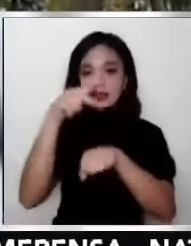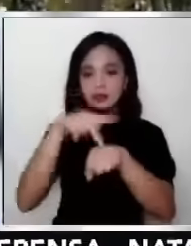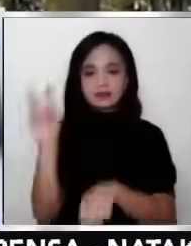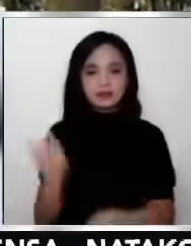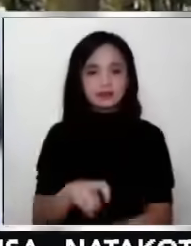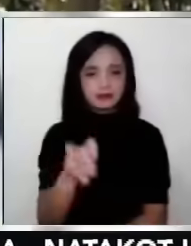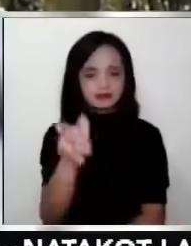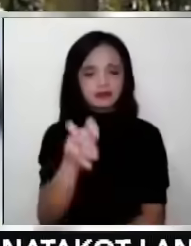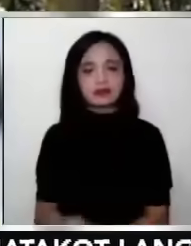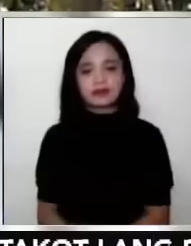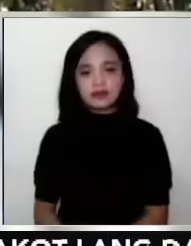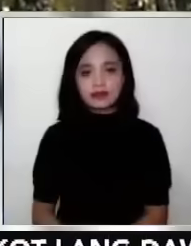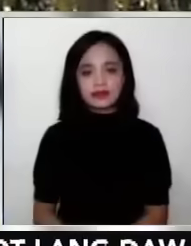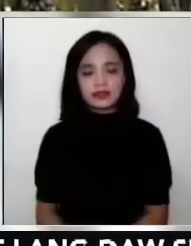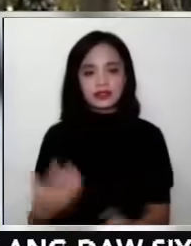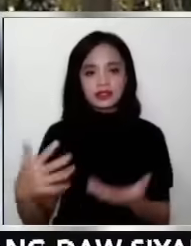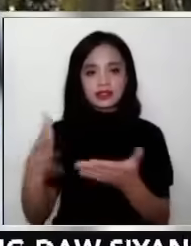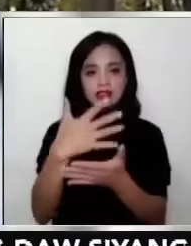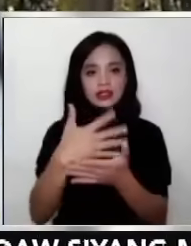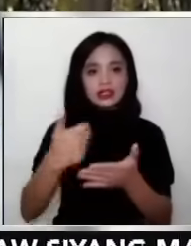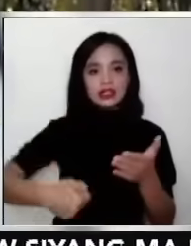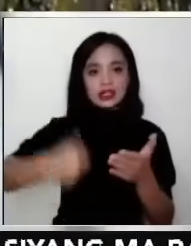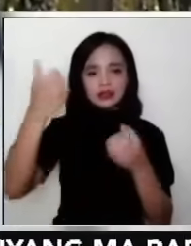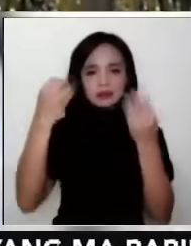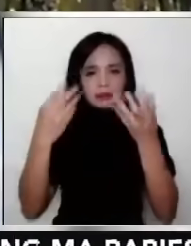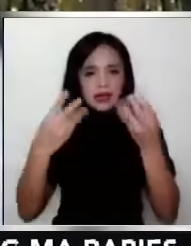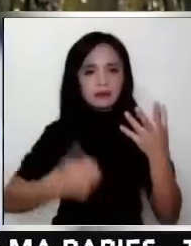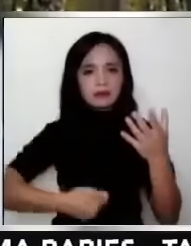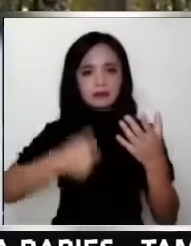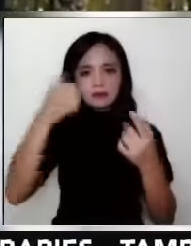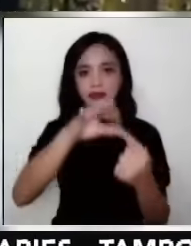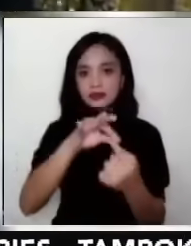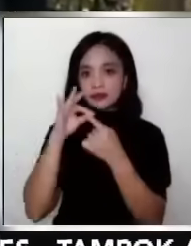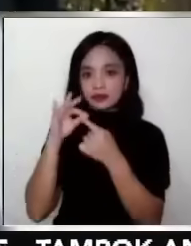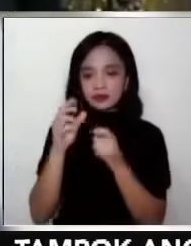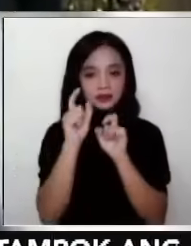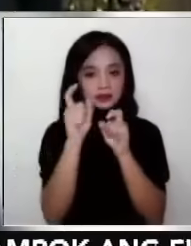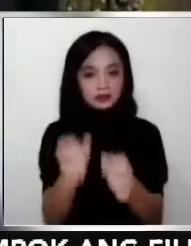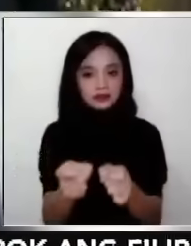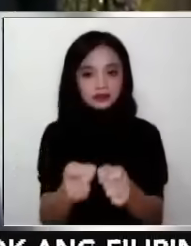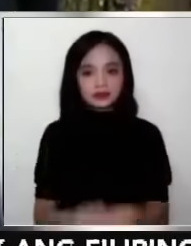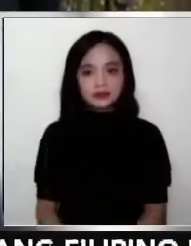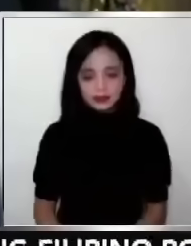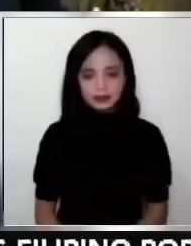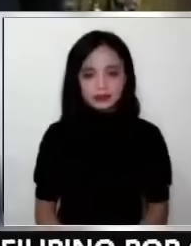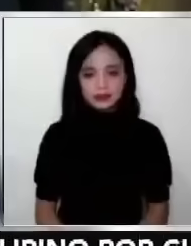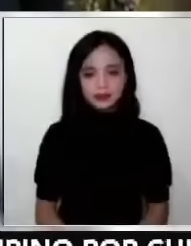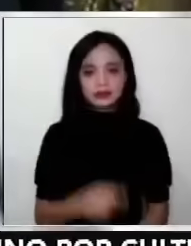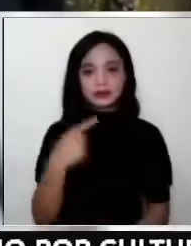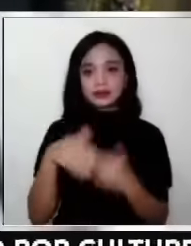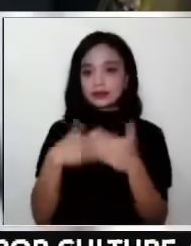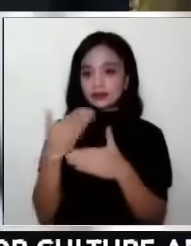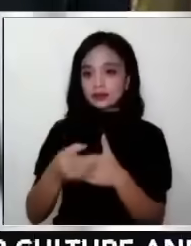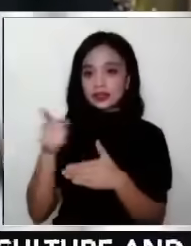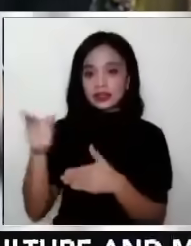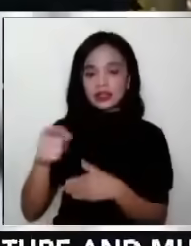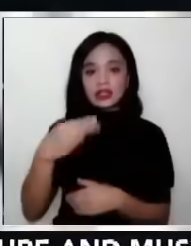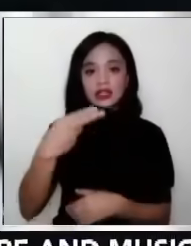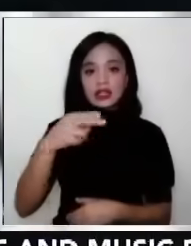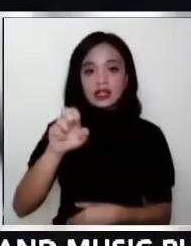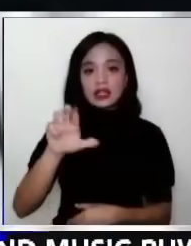Hakot Queen si Herlene sa rami ng napanalunang special prizes. Binasag din ang nakagawian ng gumamit si Herlene ng